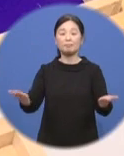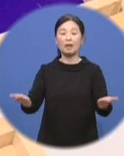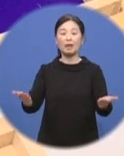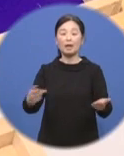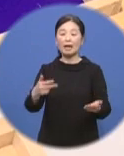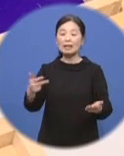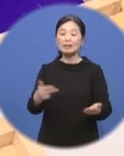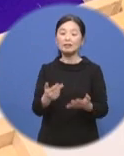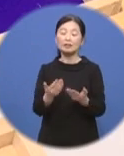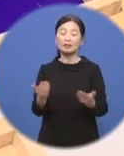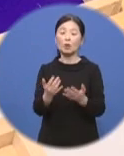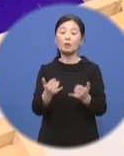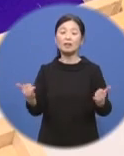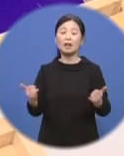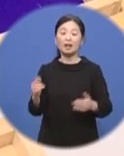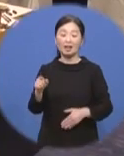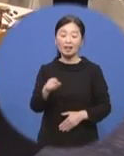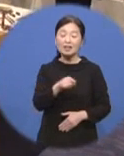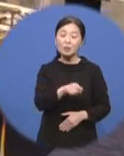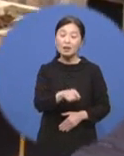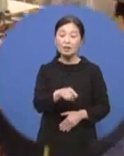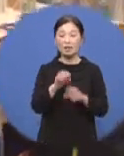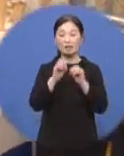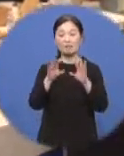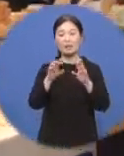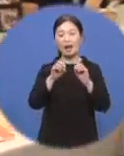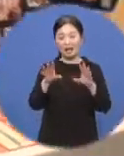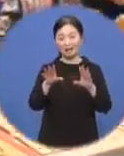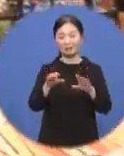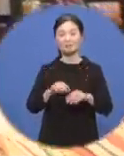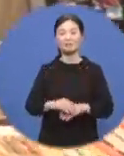業者がそれぞれの製品をアピールしました。